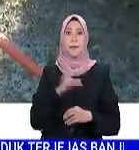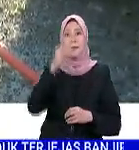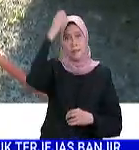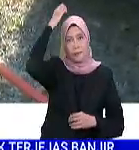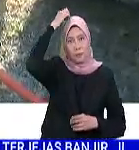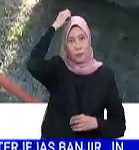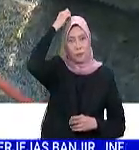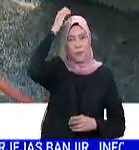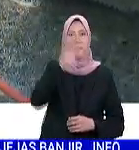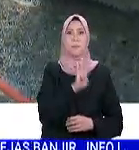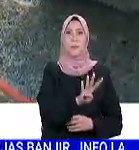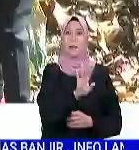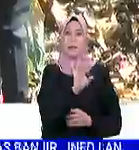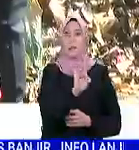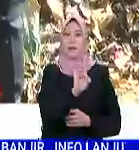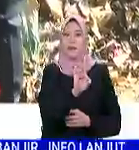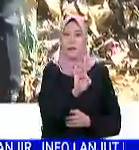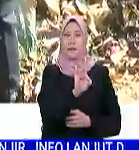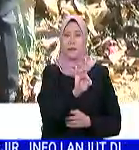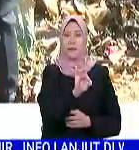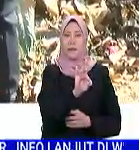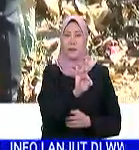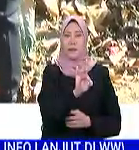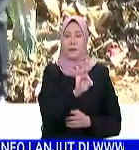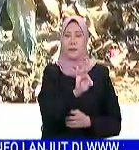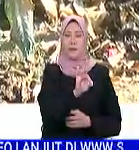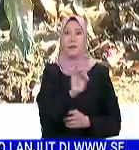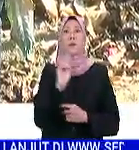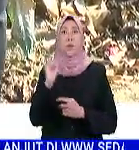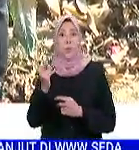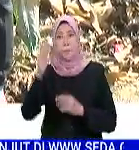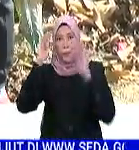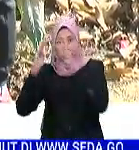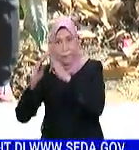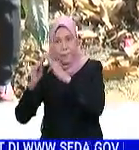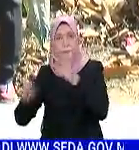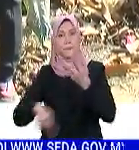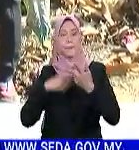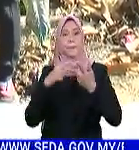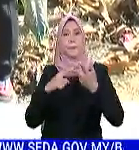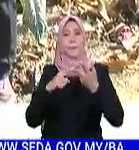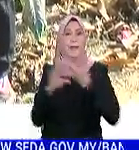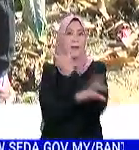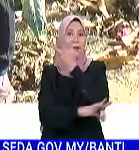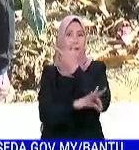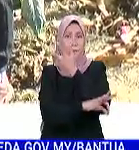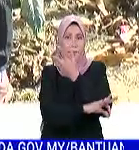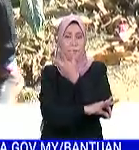Selangor 48 Selangor yang banyak. Yang kedua Pahang, yang ketiga Negeri